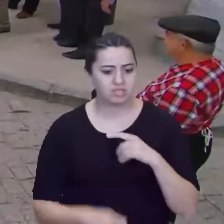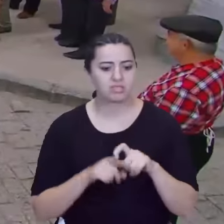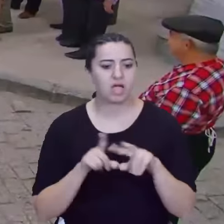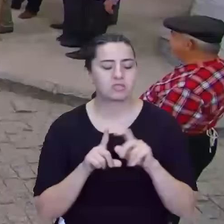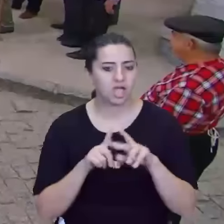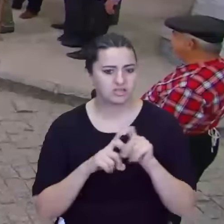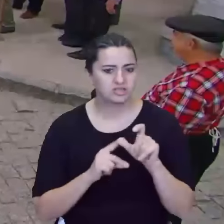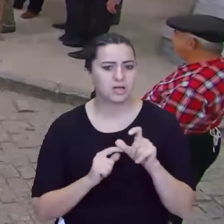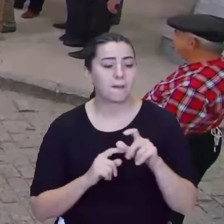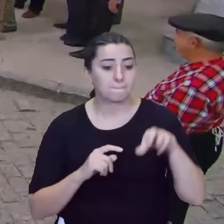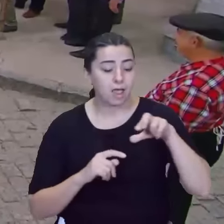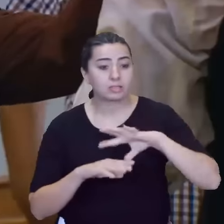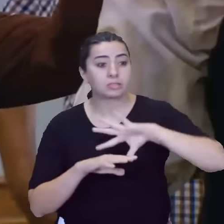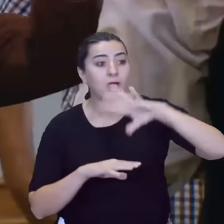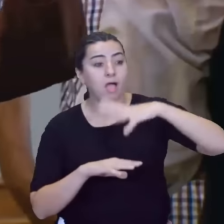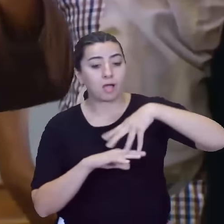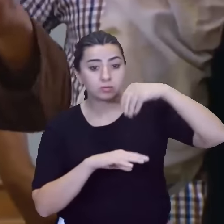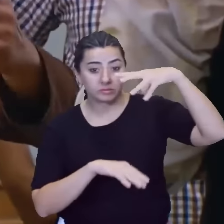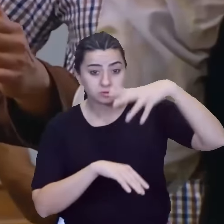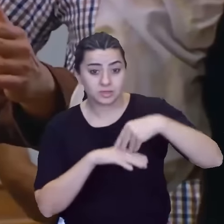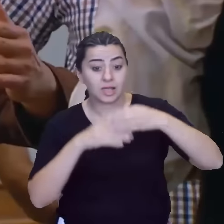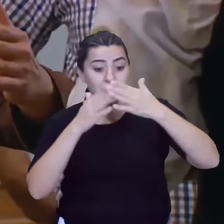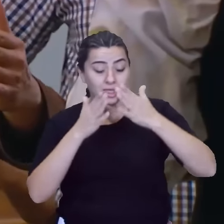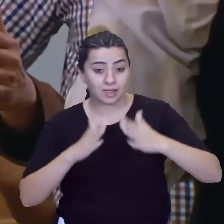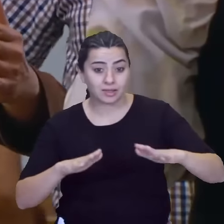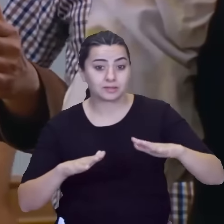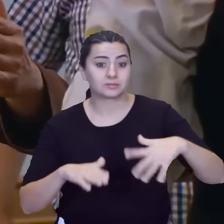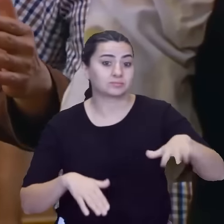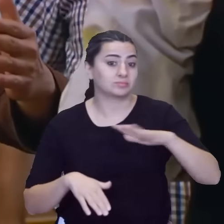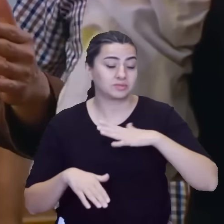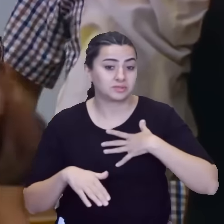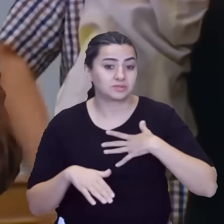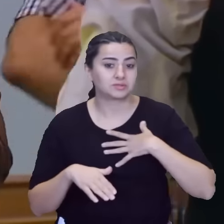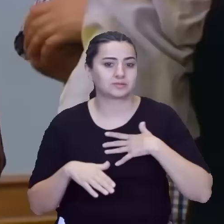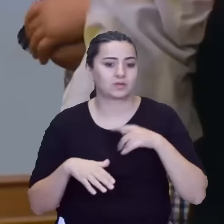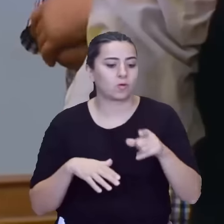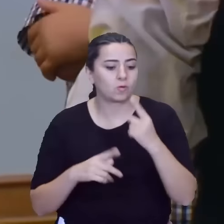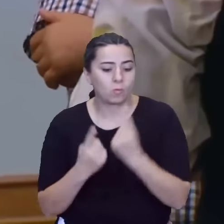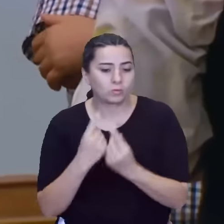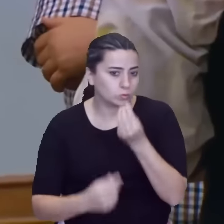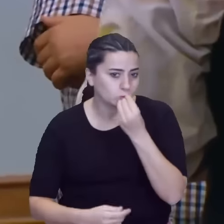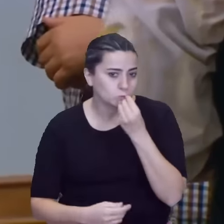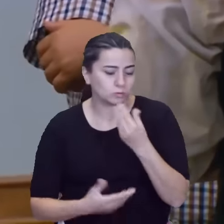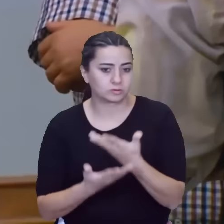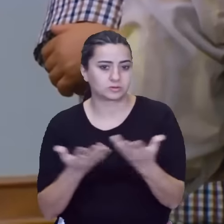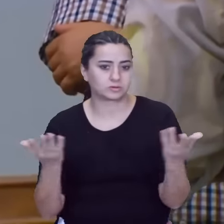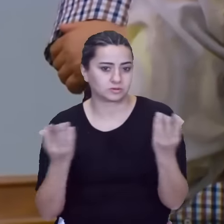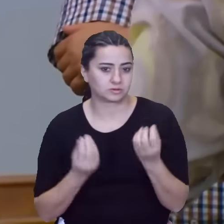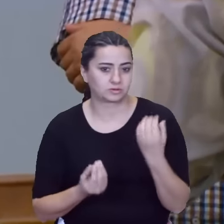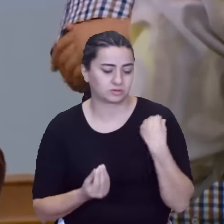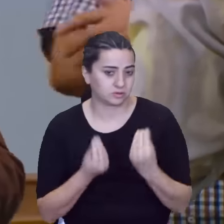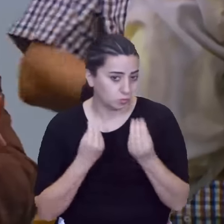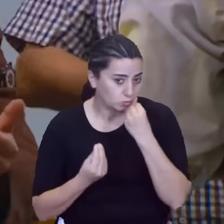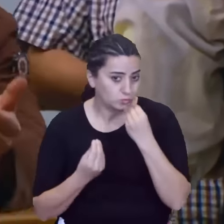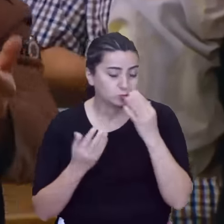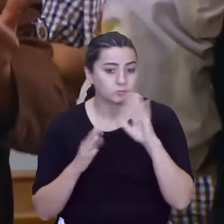dadaş. O palan döken var ya palan döken. Eteklerinde bizim mallar, davarlar orada ot diller. O güzel çayırları, yeni çıkmış çayırlar